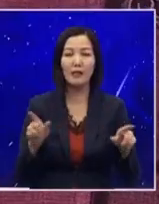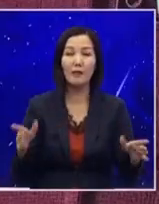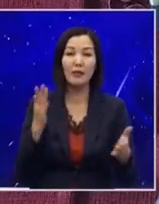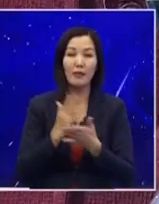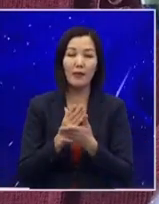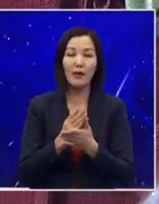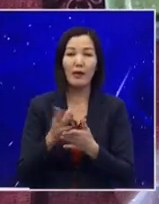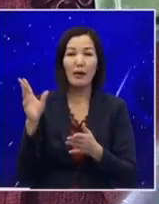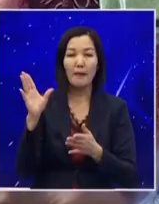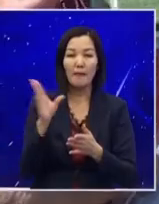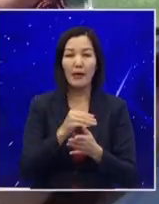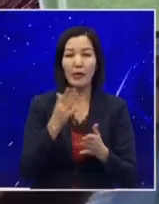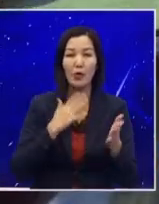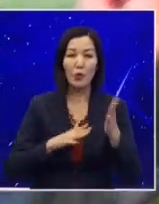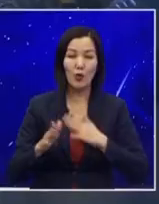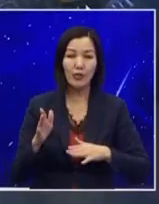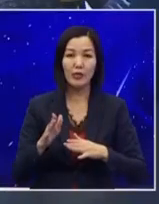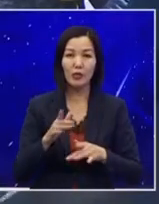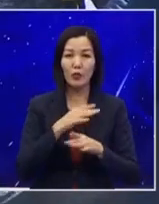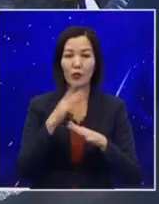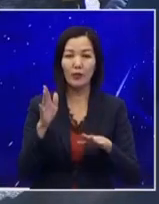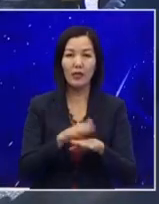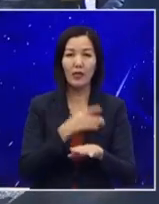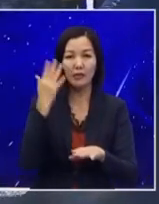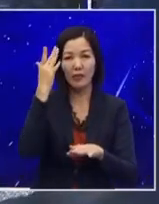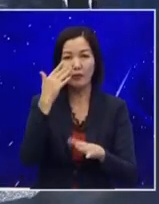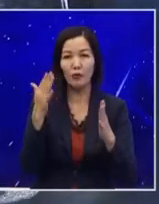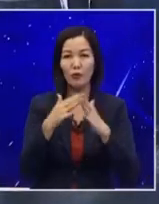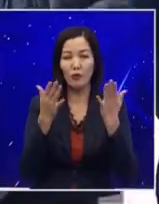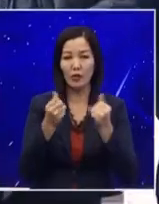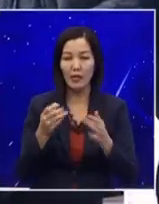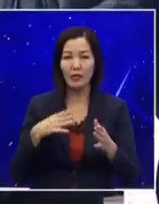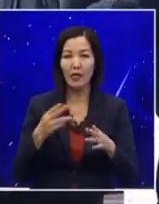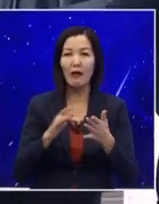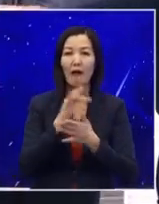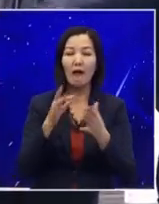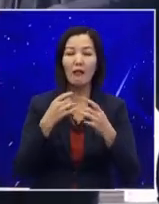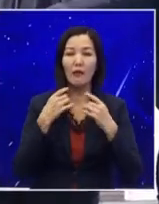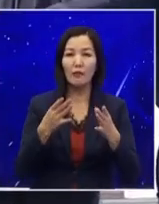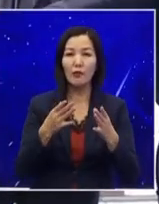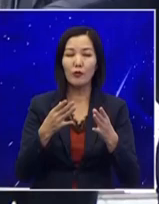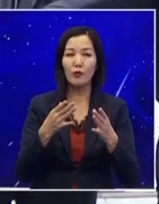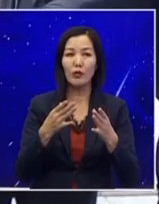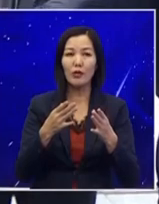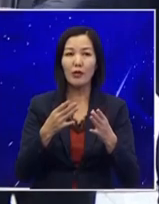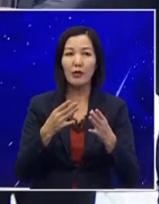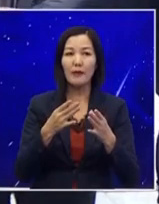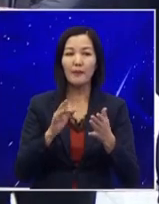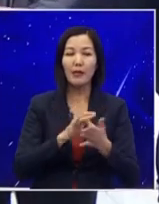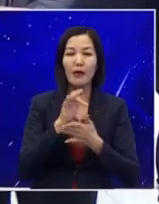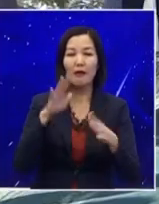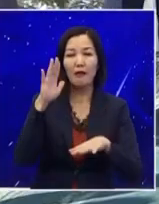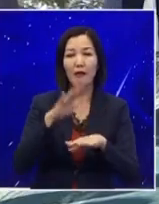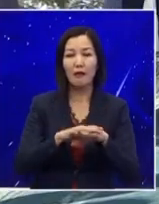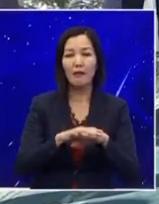қуаныш, көңіл көкжиегі кеңіп тұр. Талайдан аңсағандарына бүгін жетті. Қала күні мерекесі себеп деді шаһар басшысы